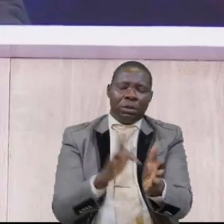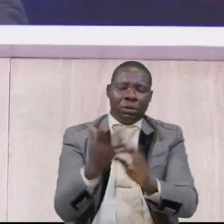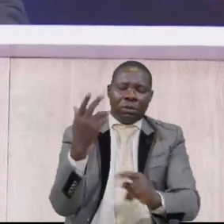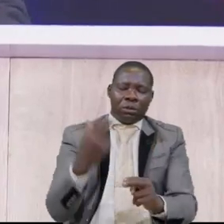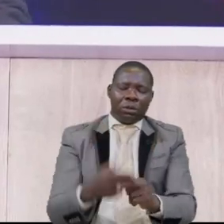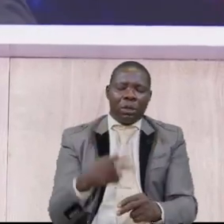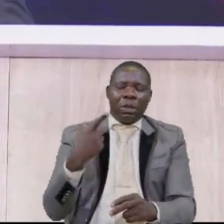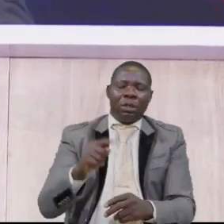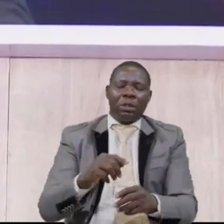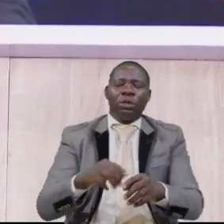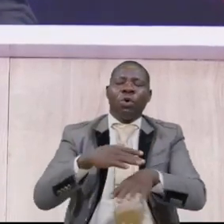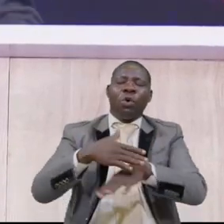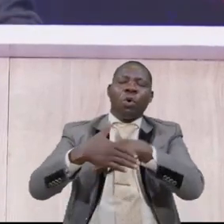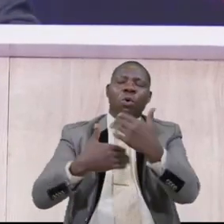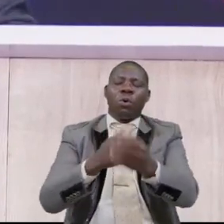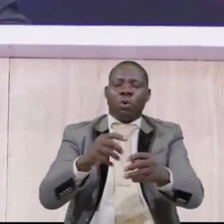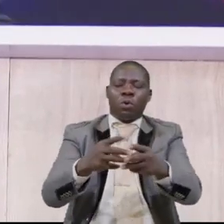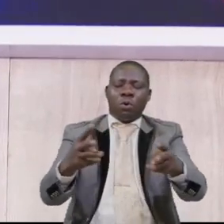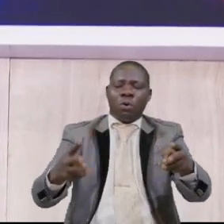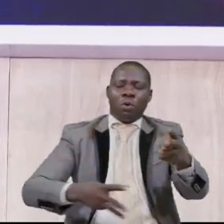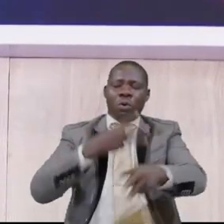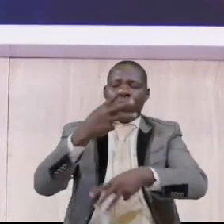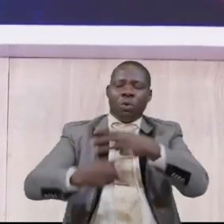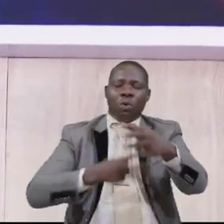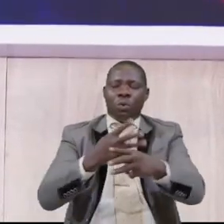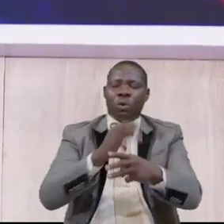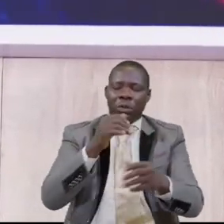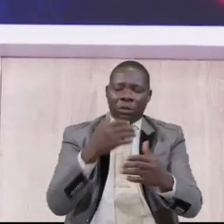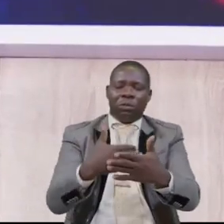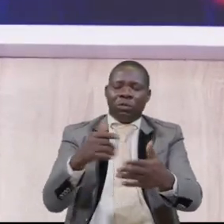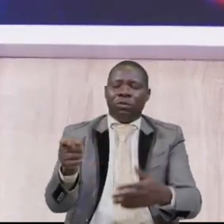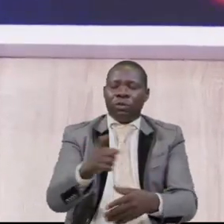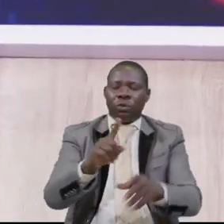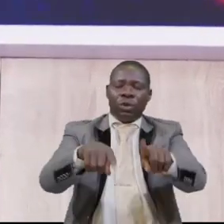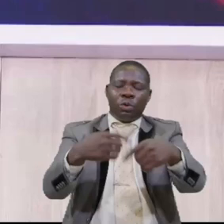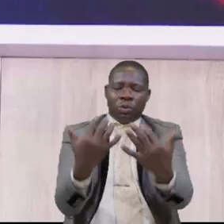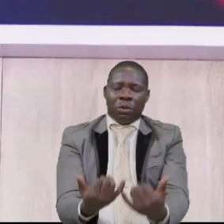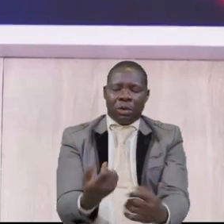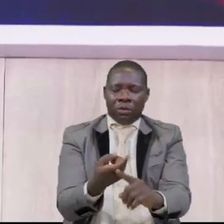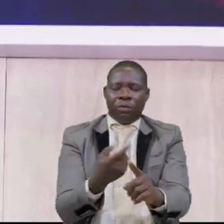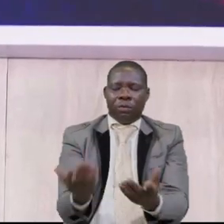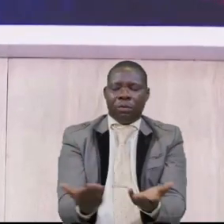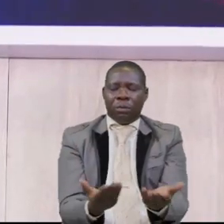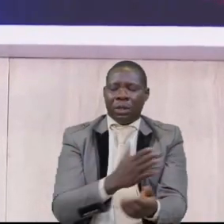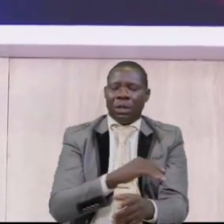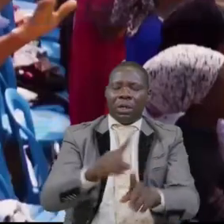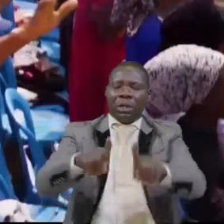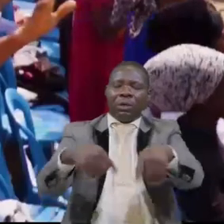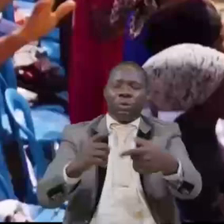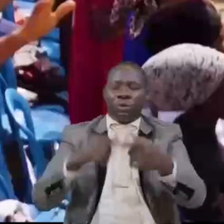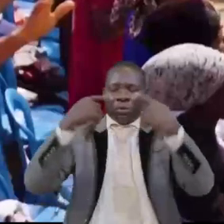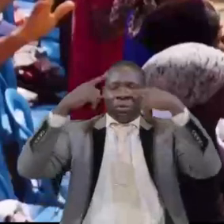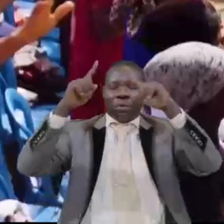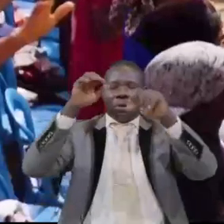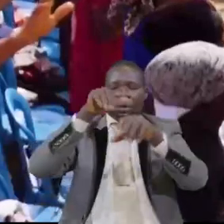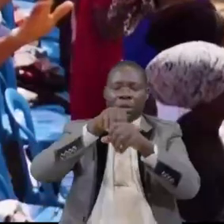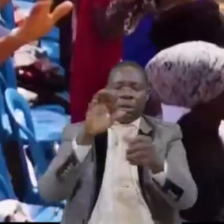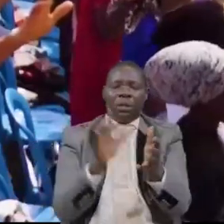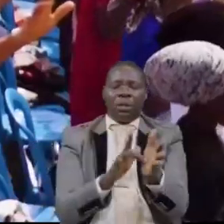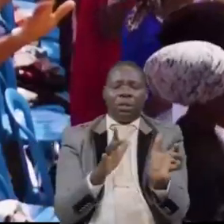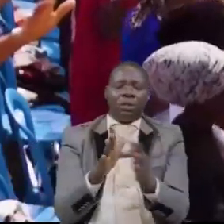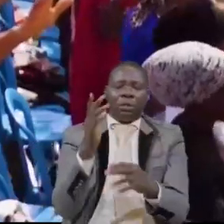Le monde est devant vous. Allez maintenant d'ici et allez réussir.